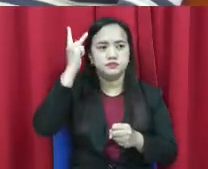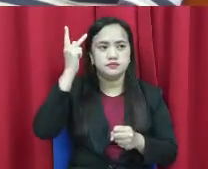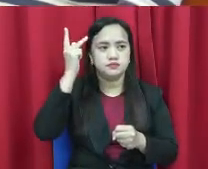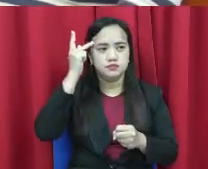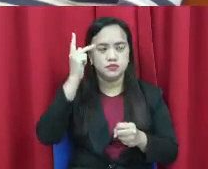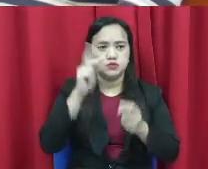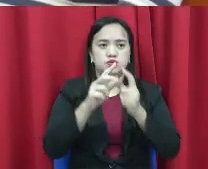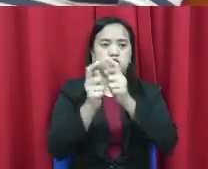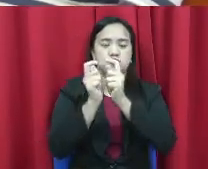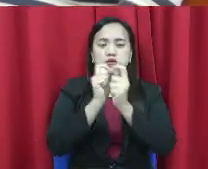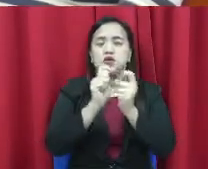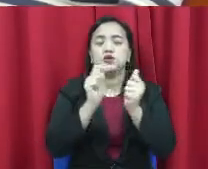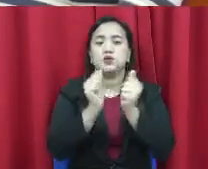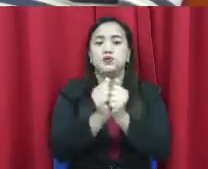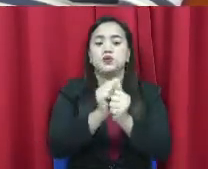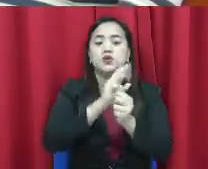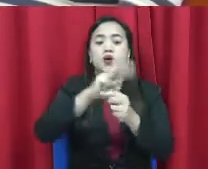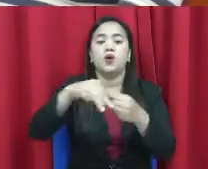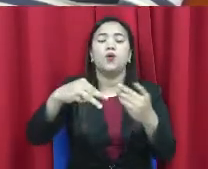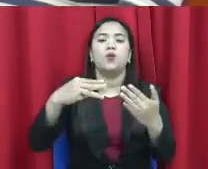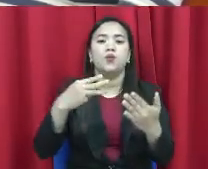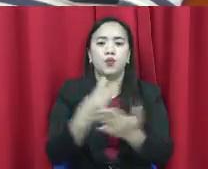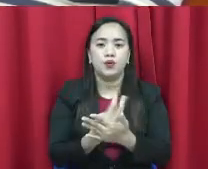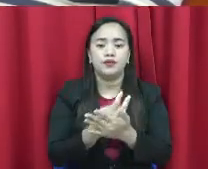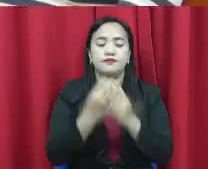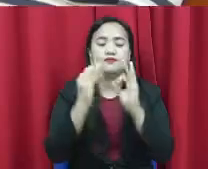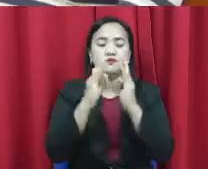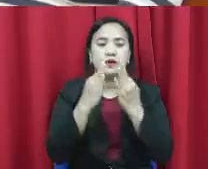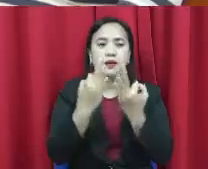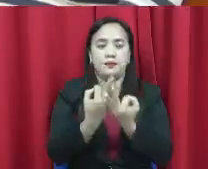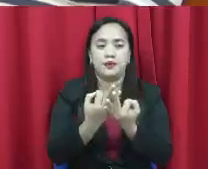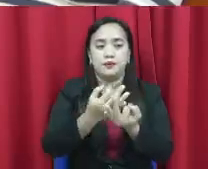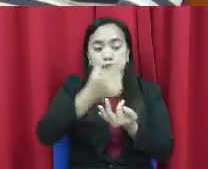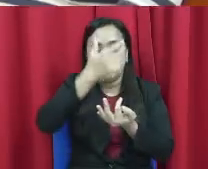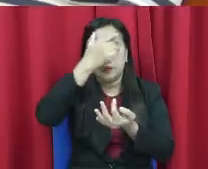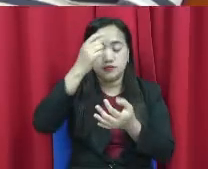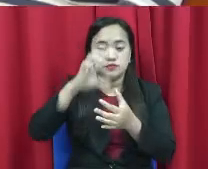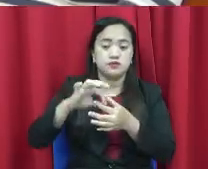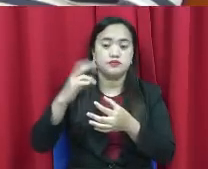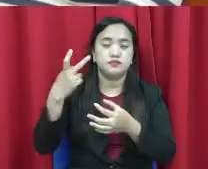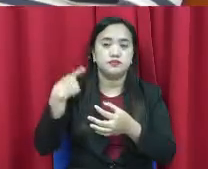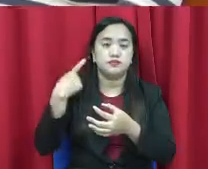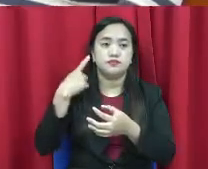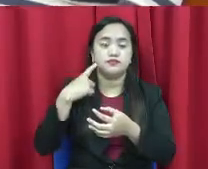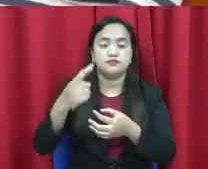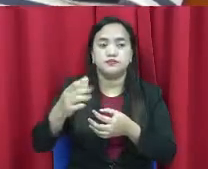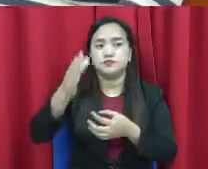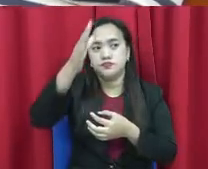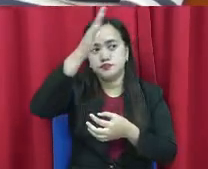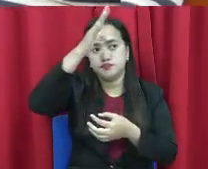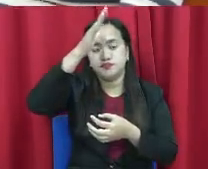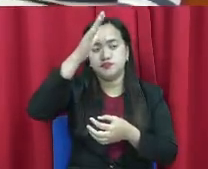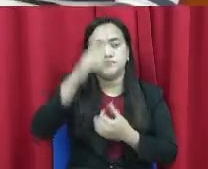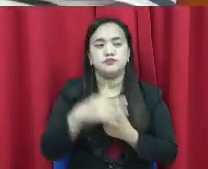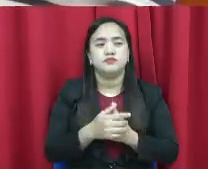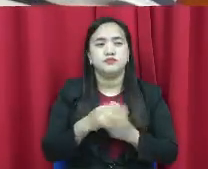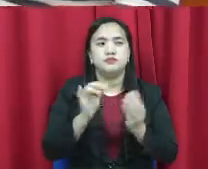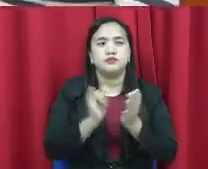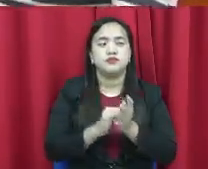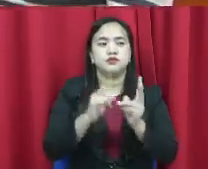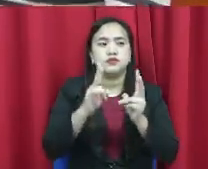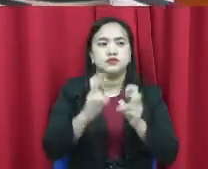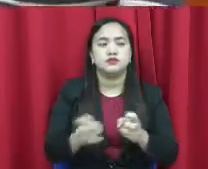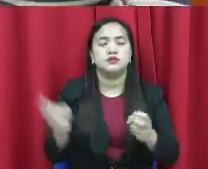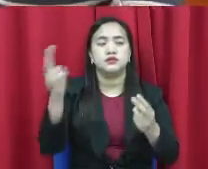aking family kasi isa nga po sa sa naging concern ng ibang mga Tatay doon na kahit na